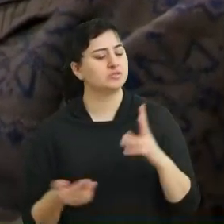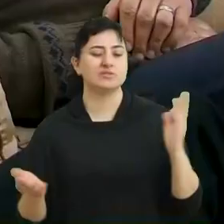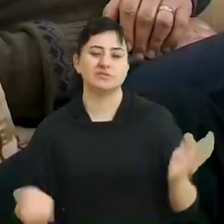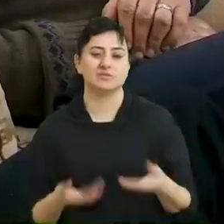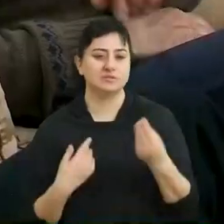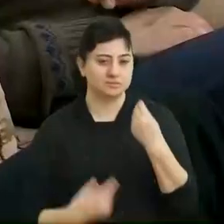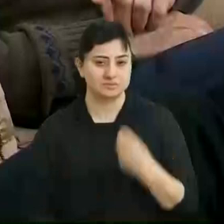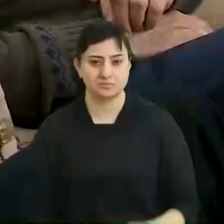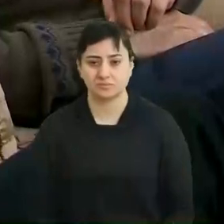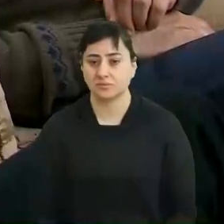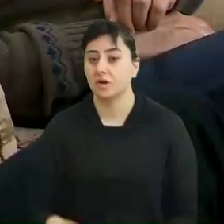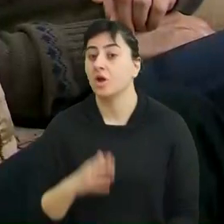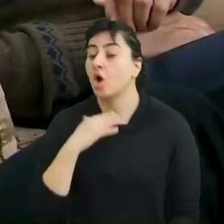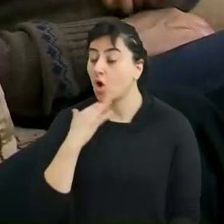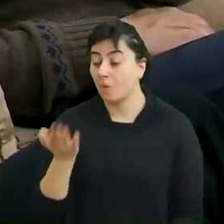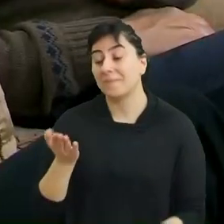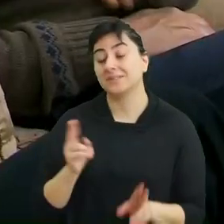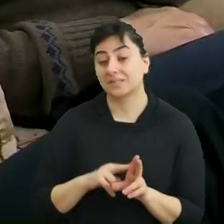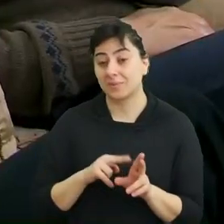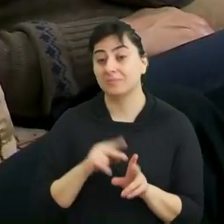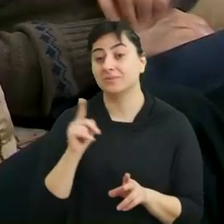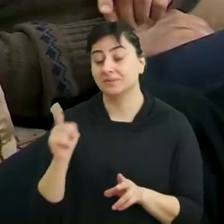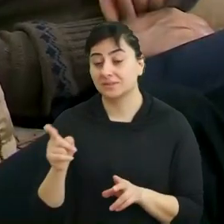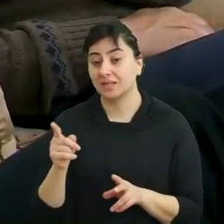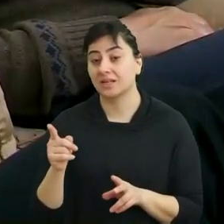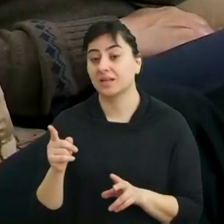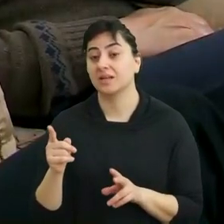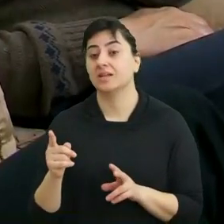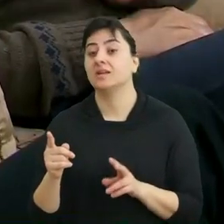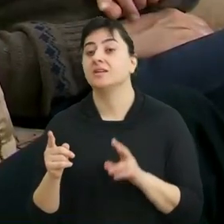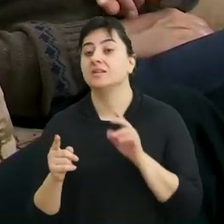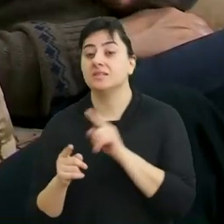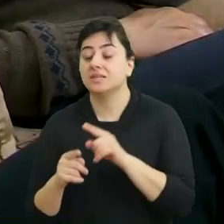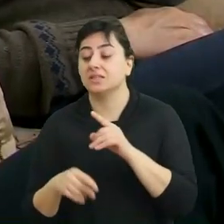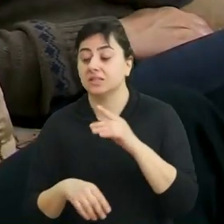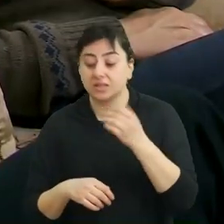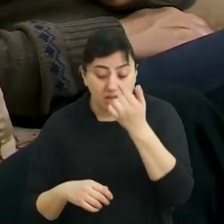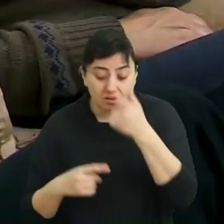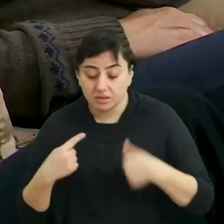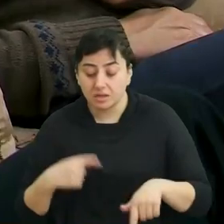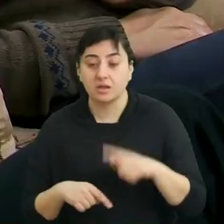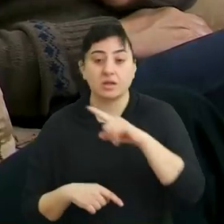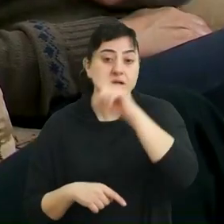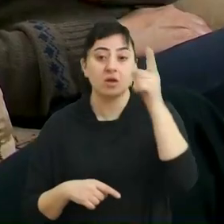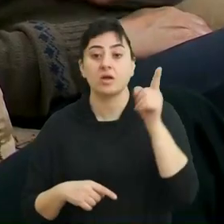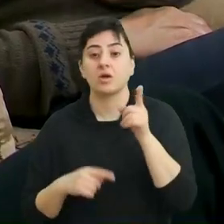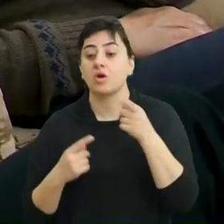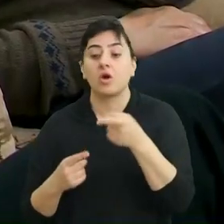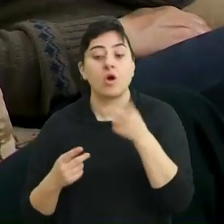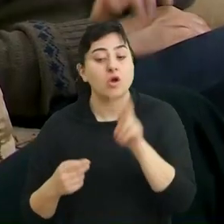olsun. Olmaz Kemal. Senin karşında damar tıkanıklığından rahmetli olmana izin